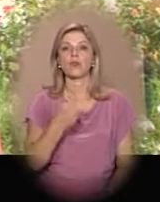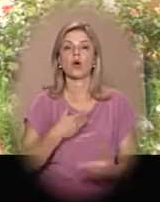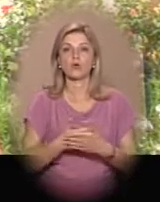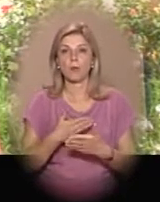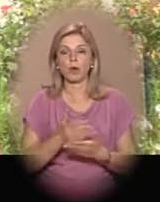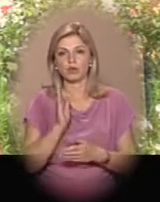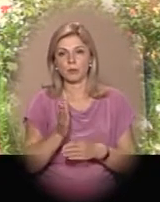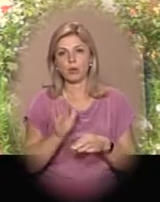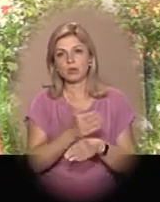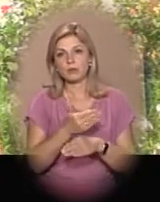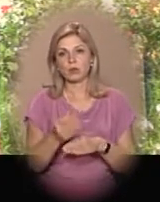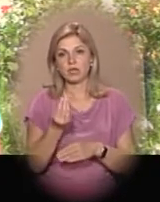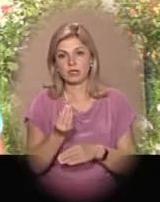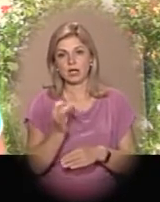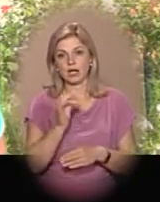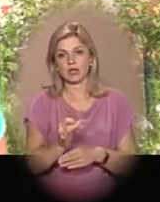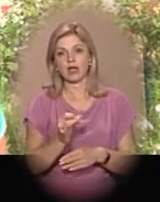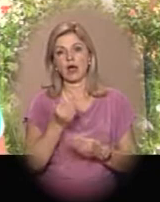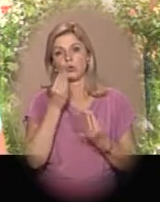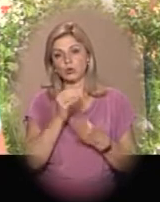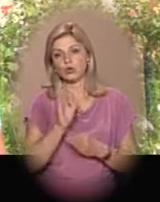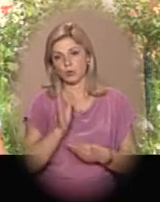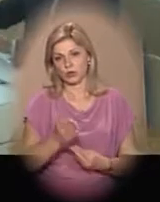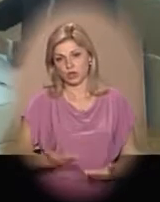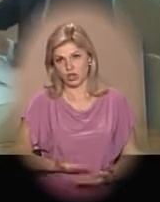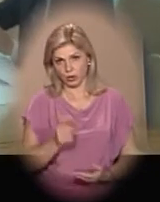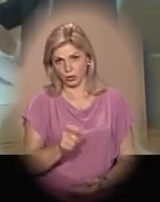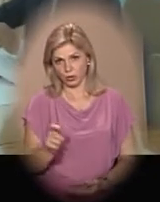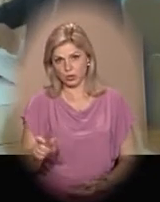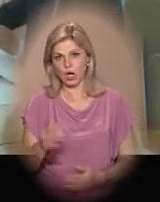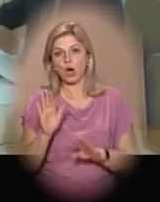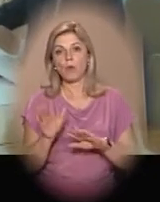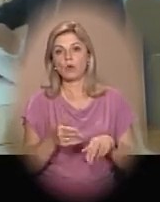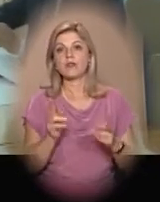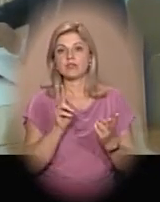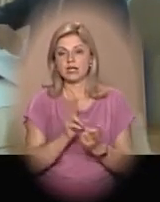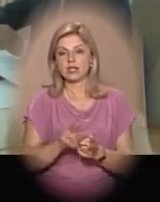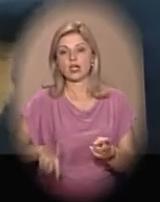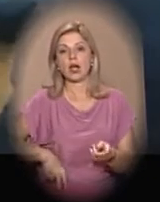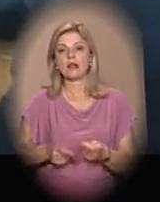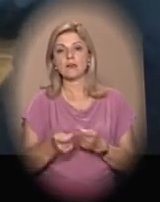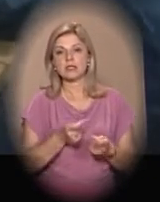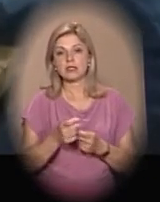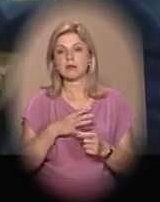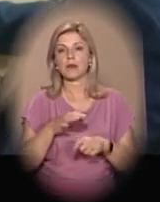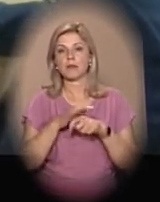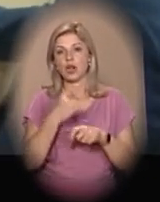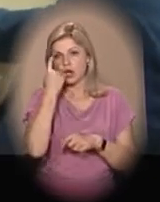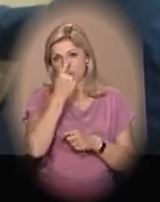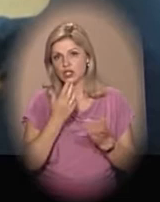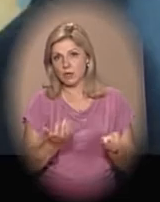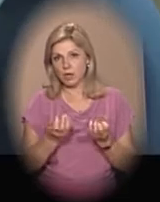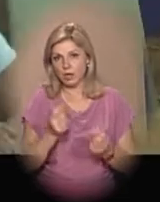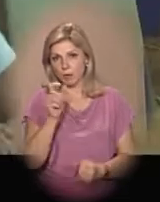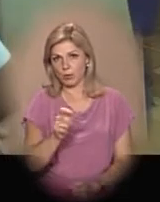розподіл коштів і краще буде жити людям. Після зустрічі голова облдержадміністрації провів особистий прийом